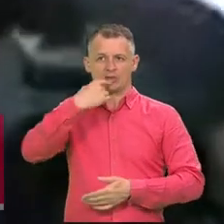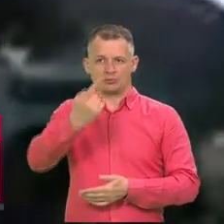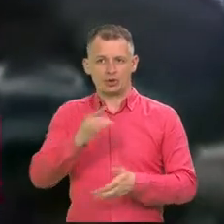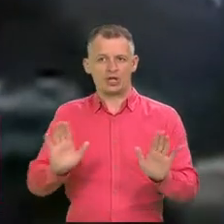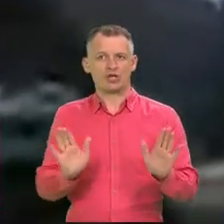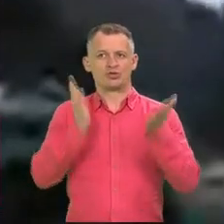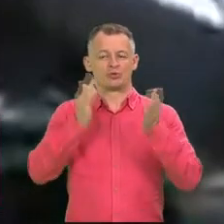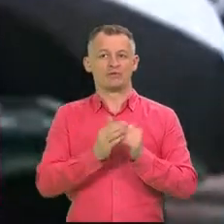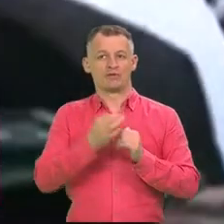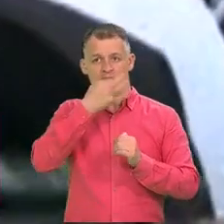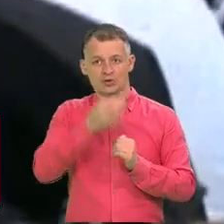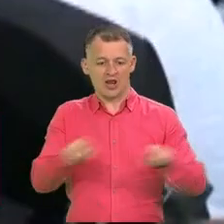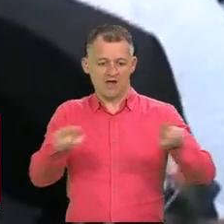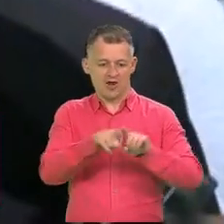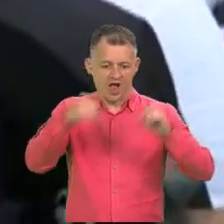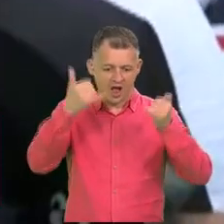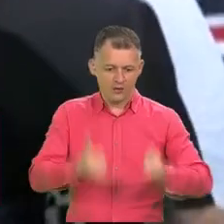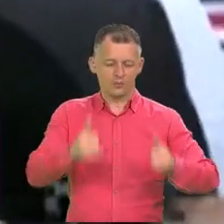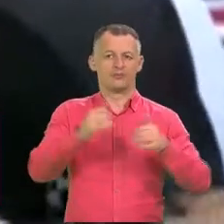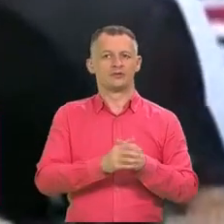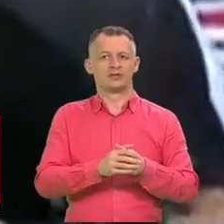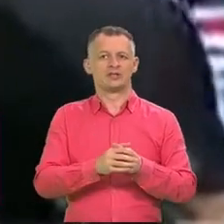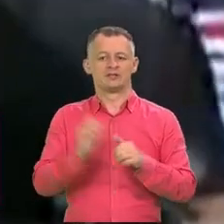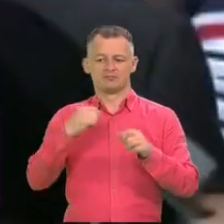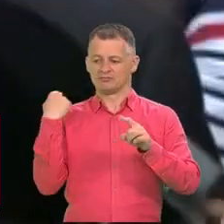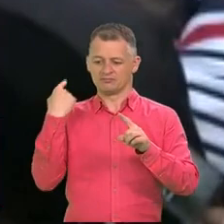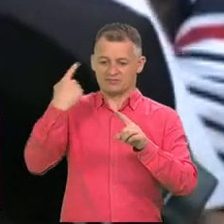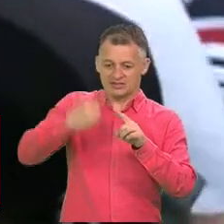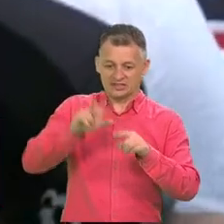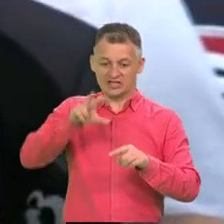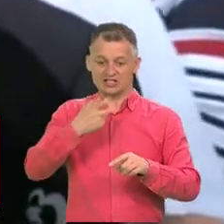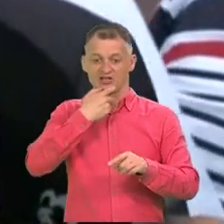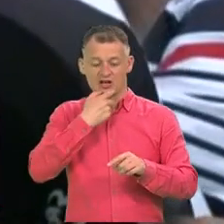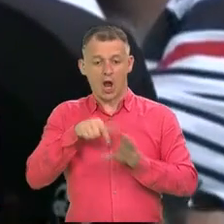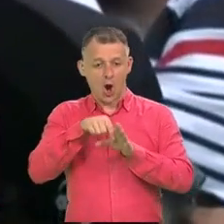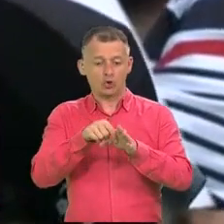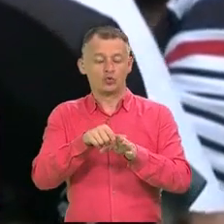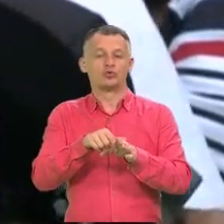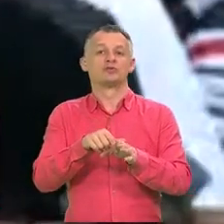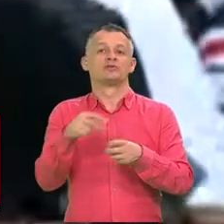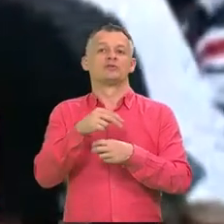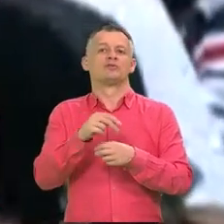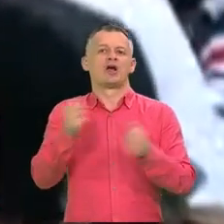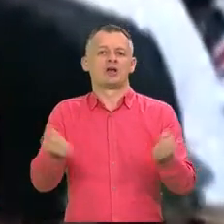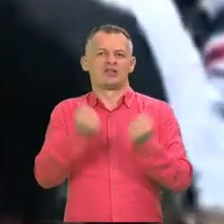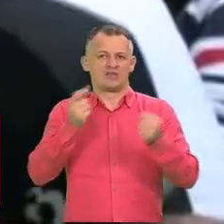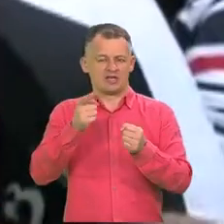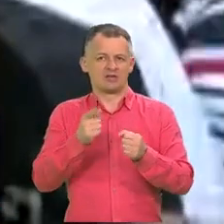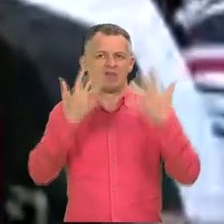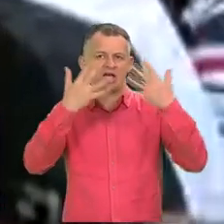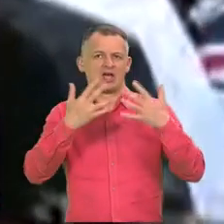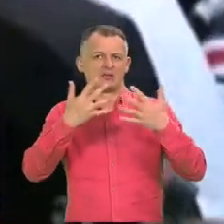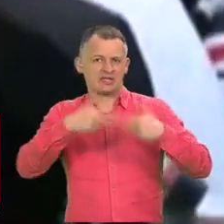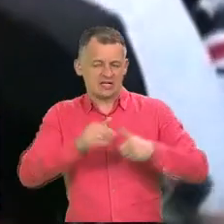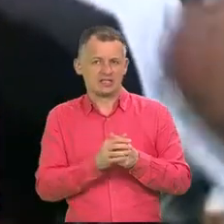spus-o la început, vă spun și acum. În 30 de ani de administrație, să-mi zică mie orice politician din România, din